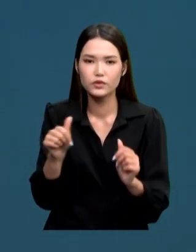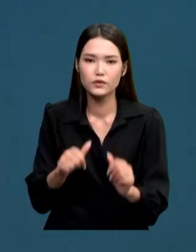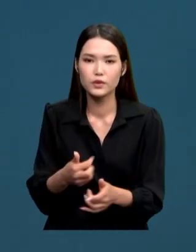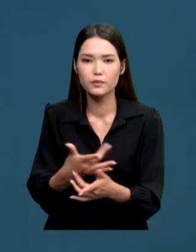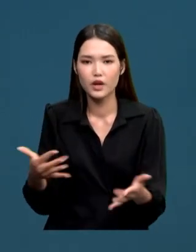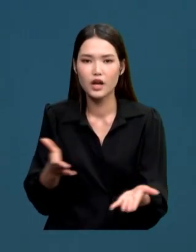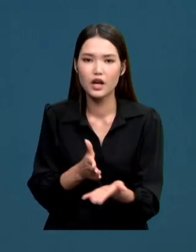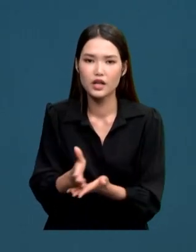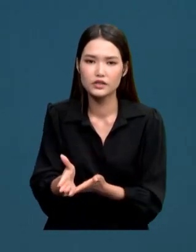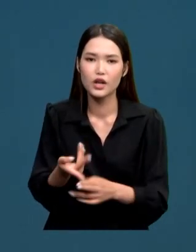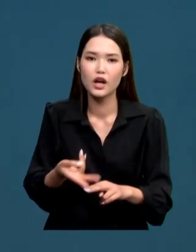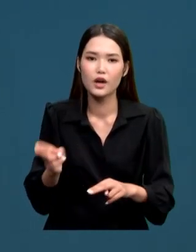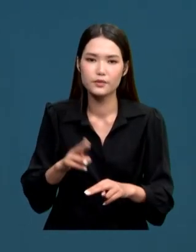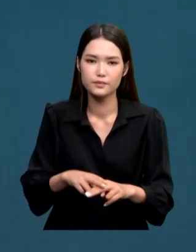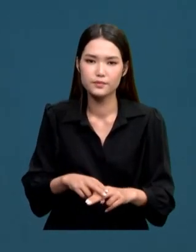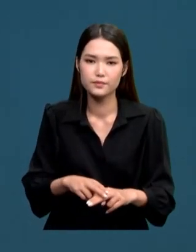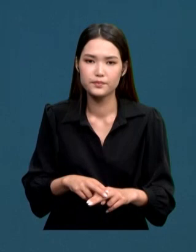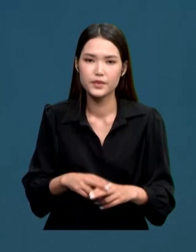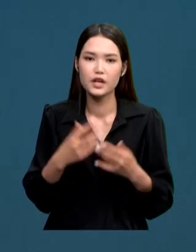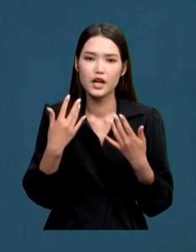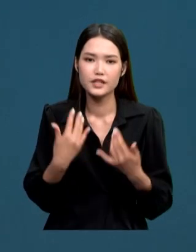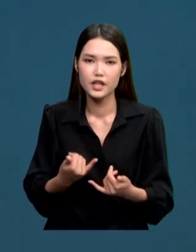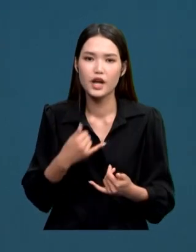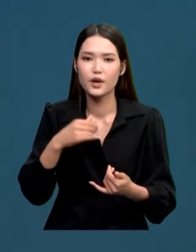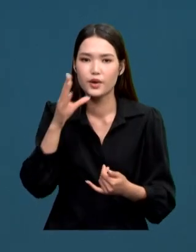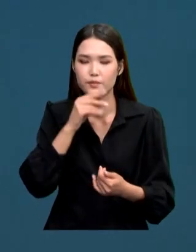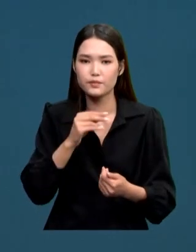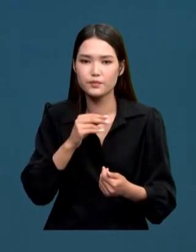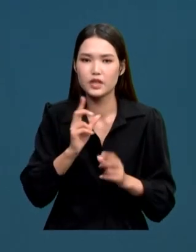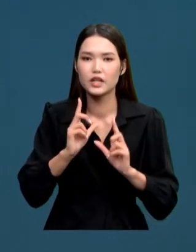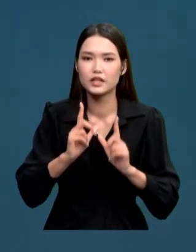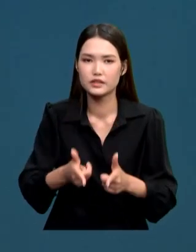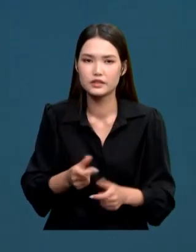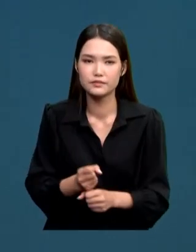И поэтому сегодня на самом деле такое очень историческое событие.